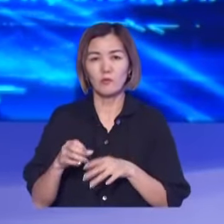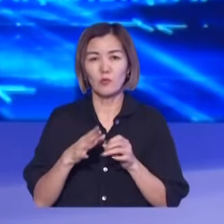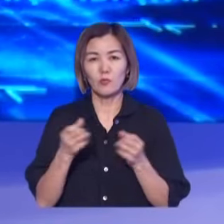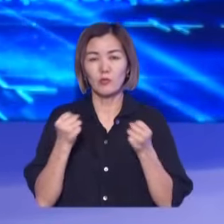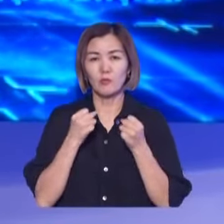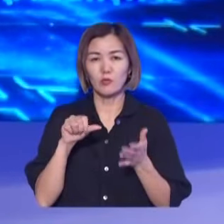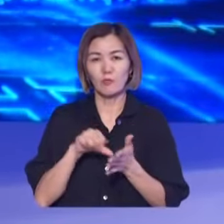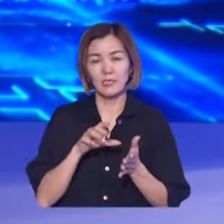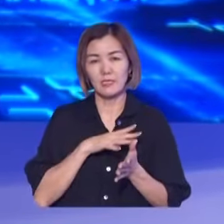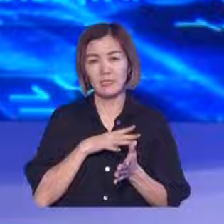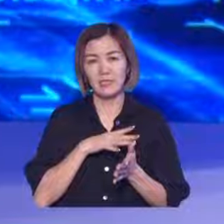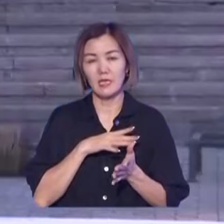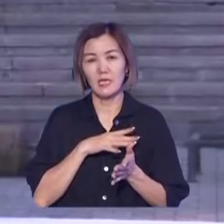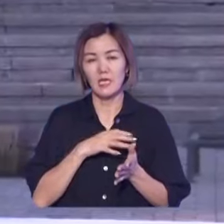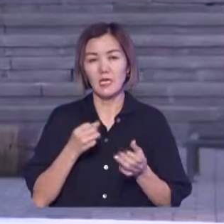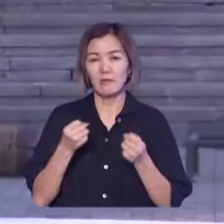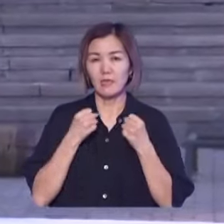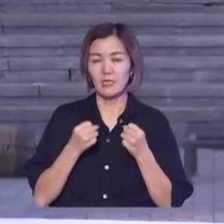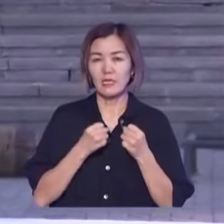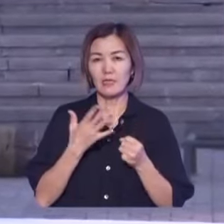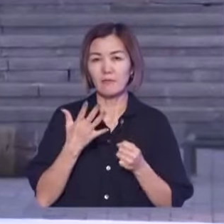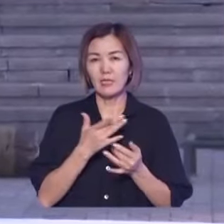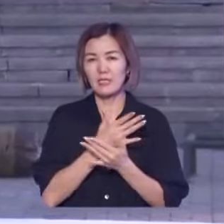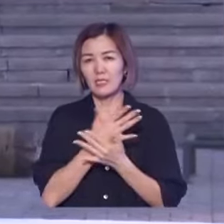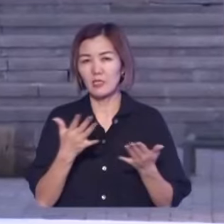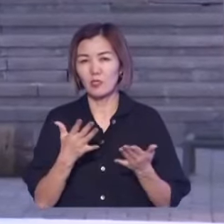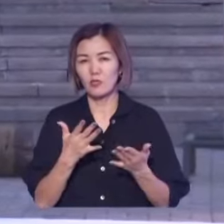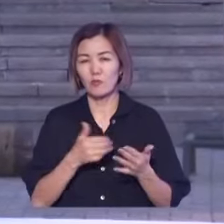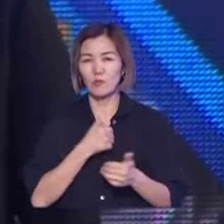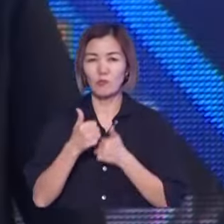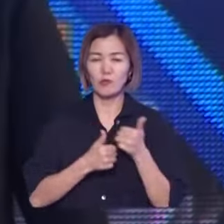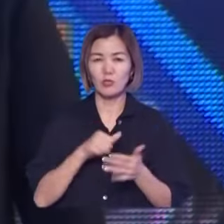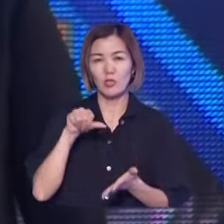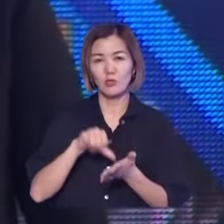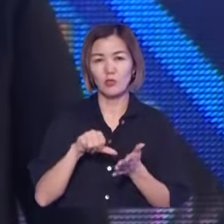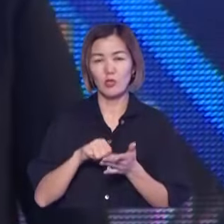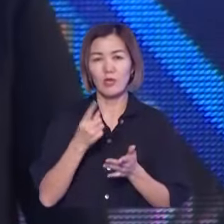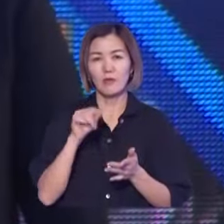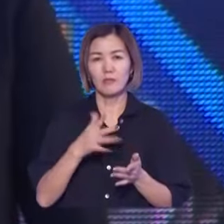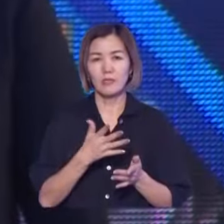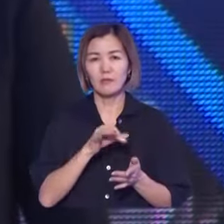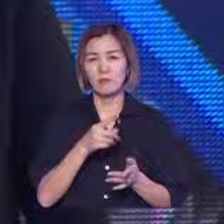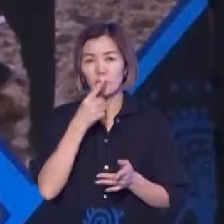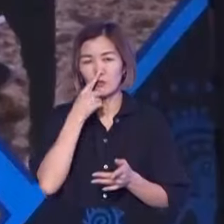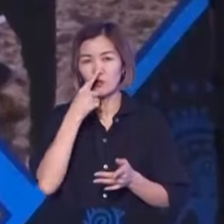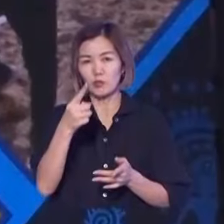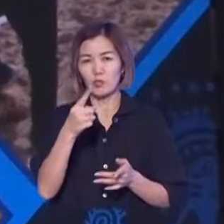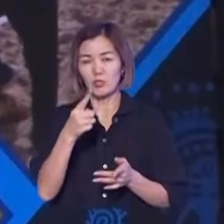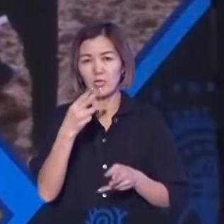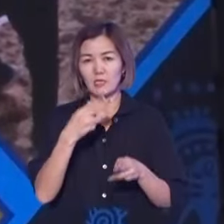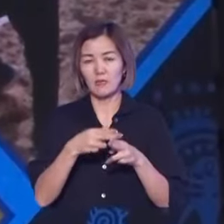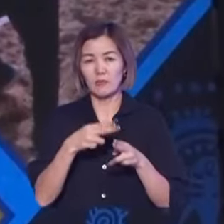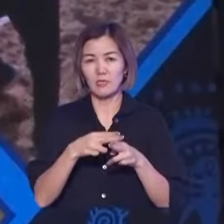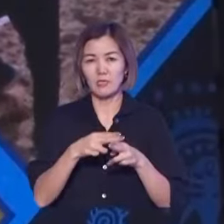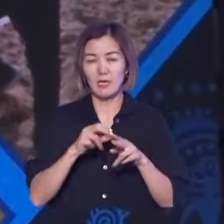15 спортшы бақ сынасты. Білекті батырлар сайыстың 5 ерекше түрі бойынша жарысқа түсті. Олар 1,5 метр ұзындықтағы темірді